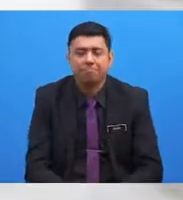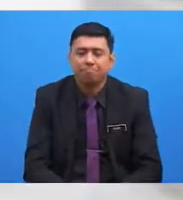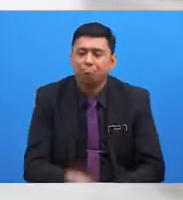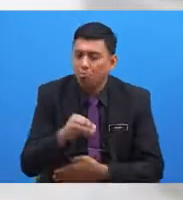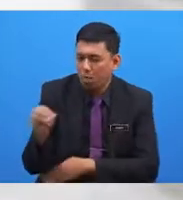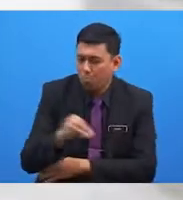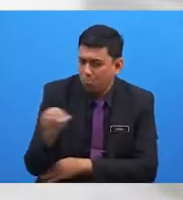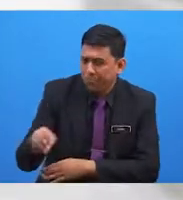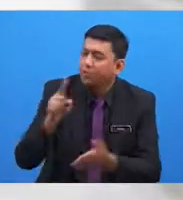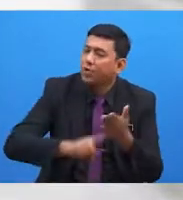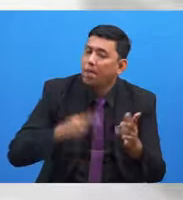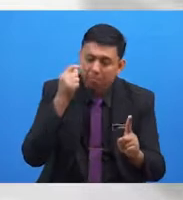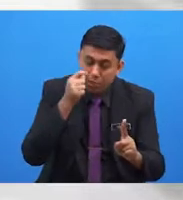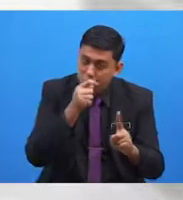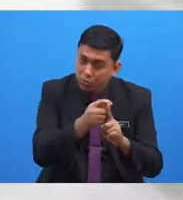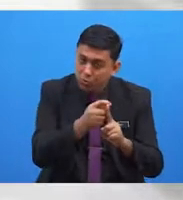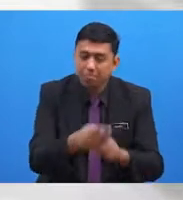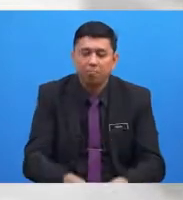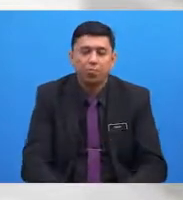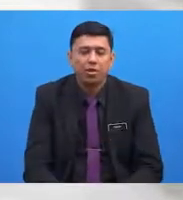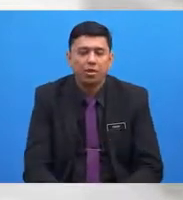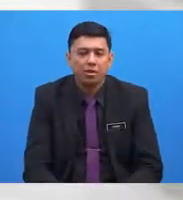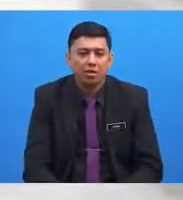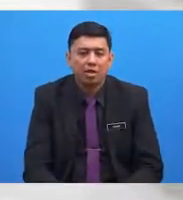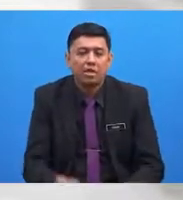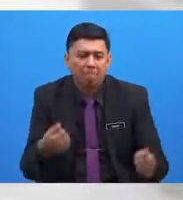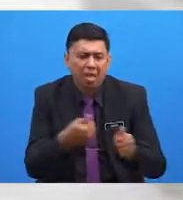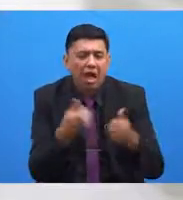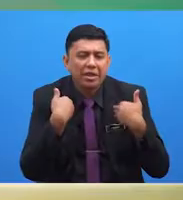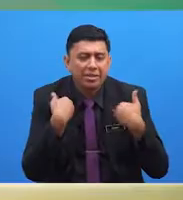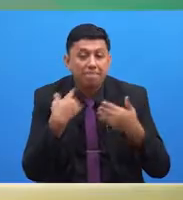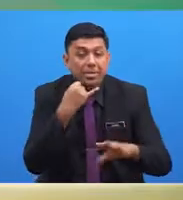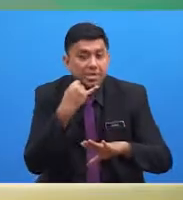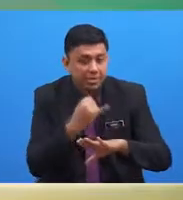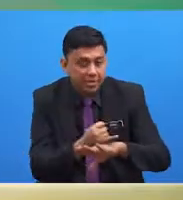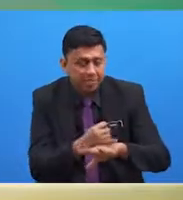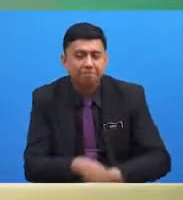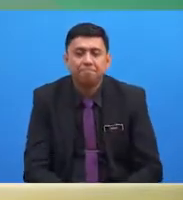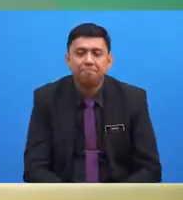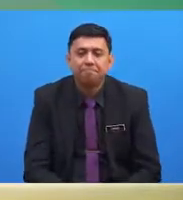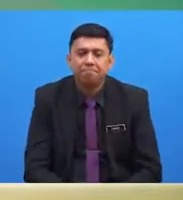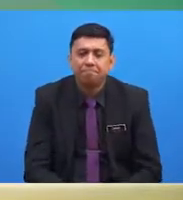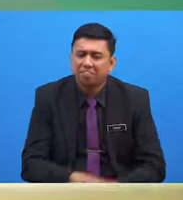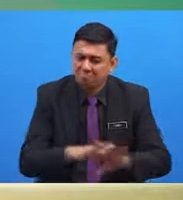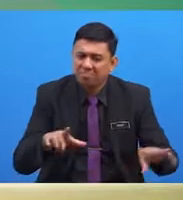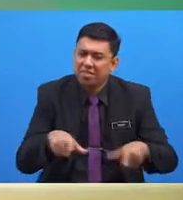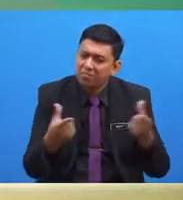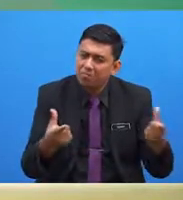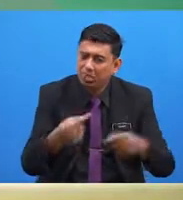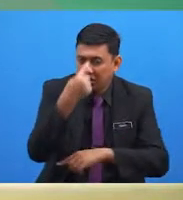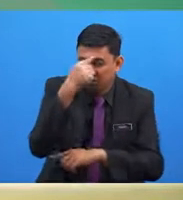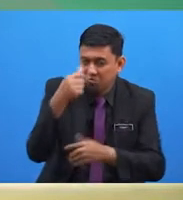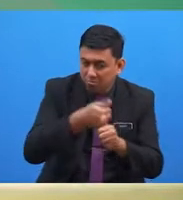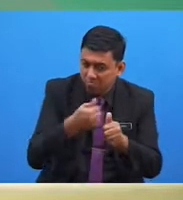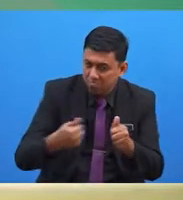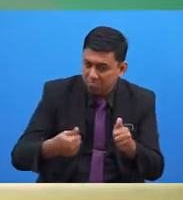Murid-murid, apa tujuan untuk kita memeterai ikatan perkongsian? Tidak lain adalah untuk